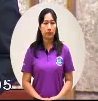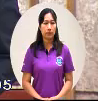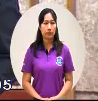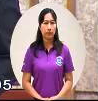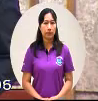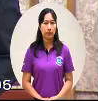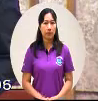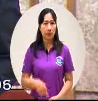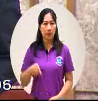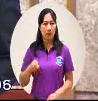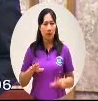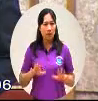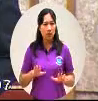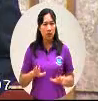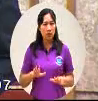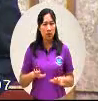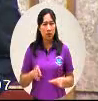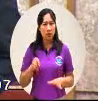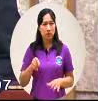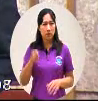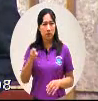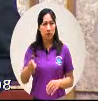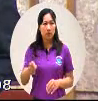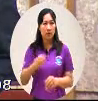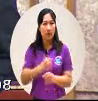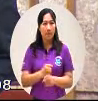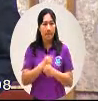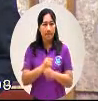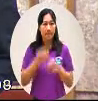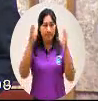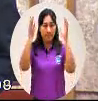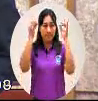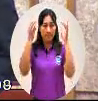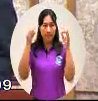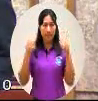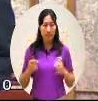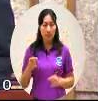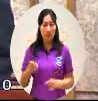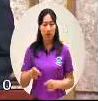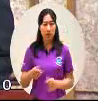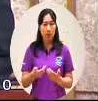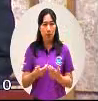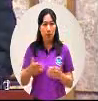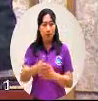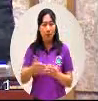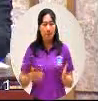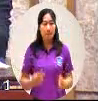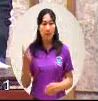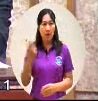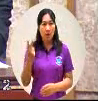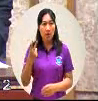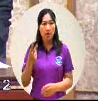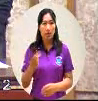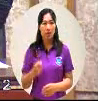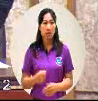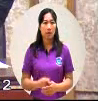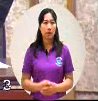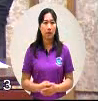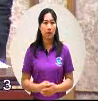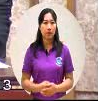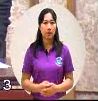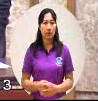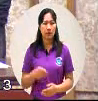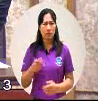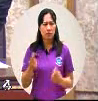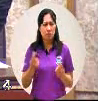这个目前来讲，纳马夏现在只有两个那个分班，对对，托儿所，一个是那个民生，一个是玛雅，好像没有